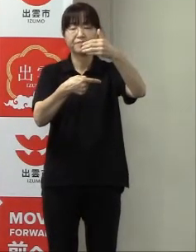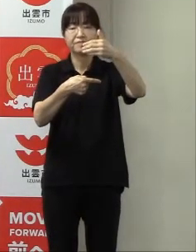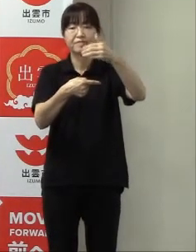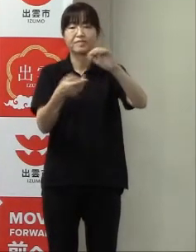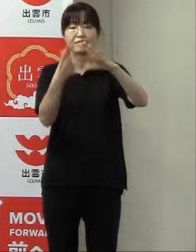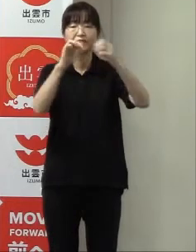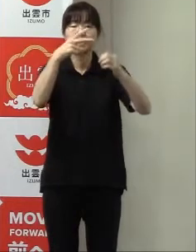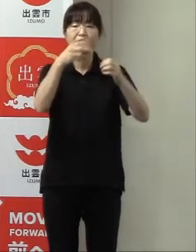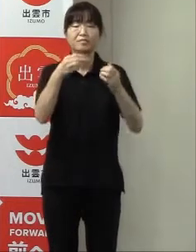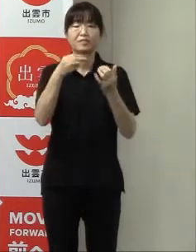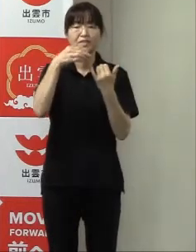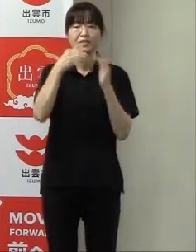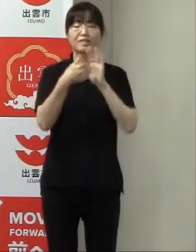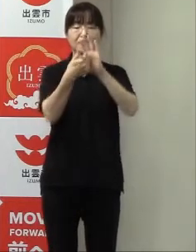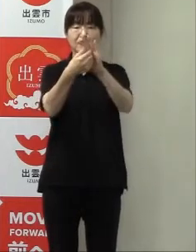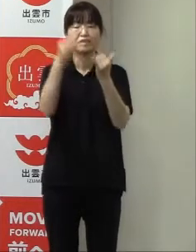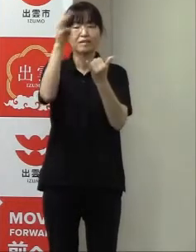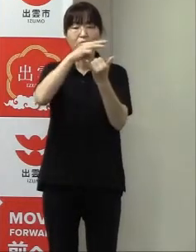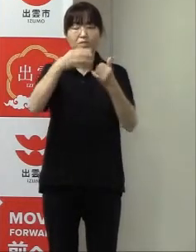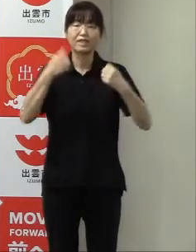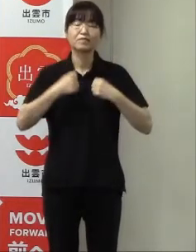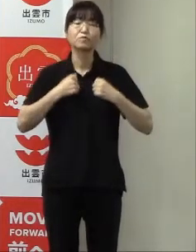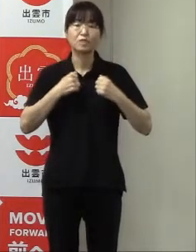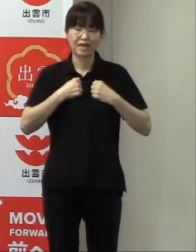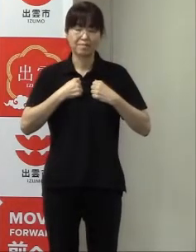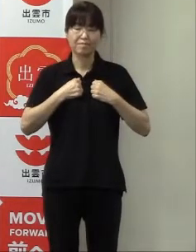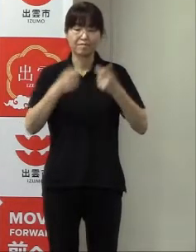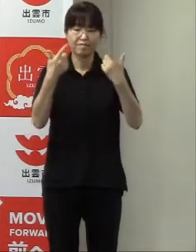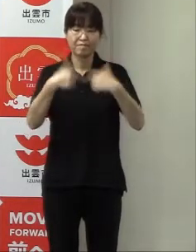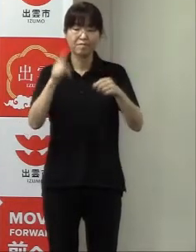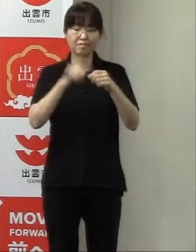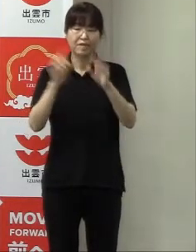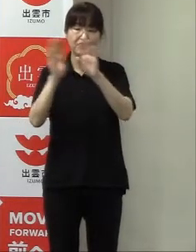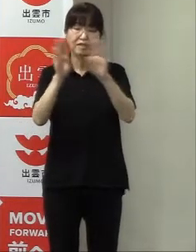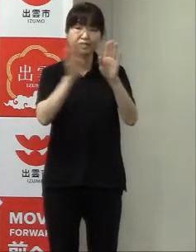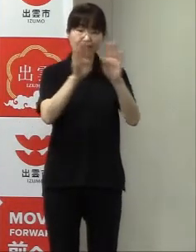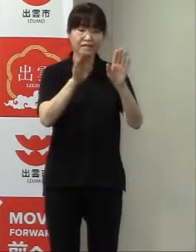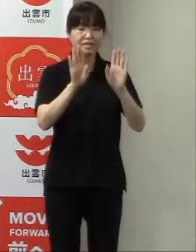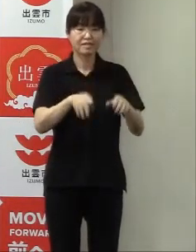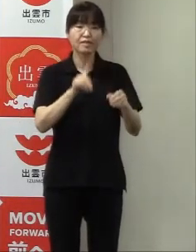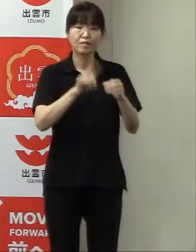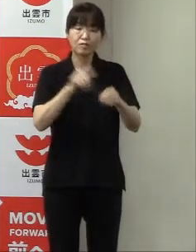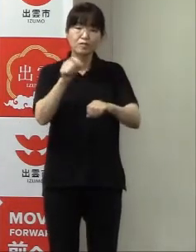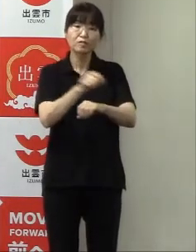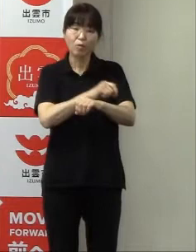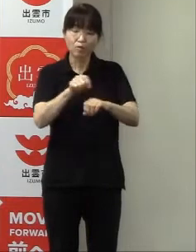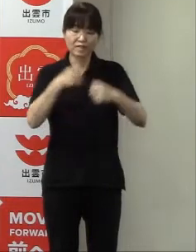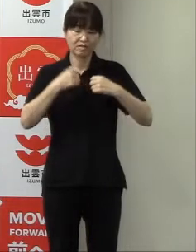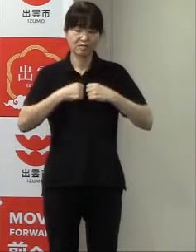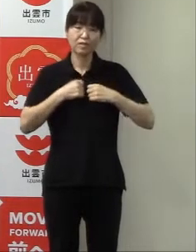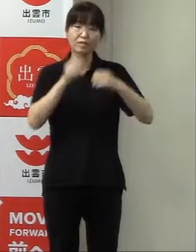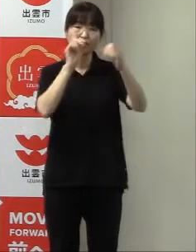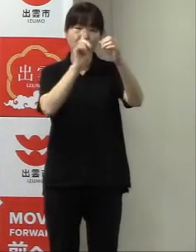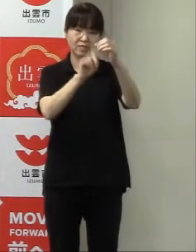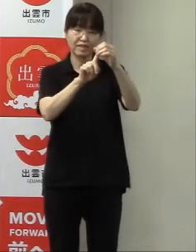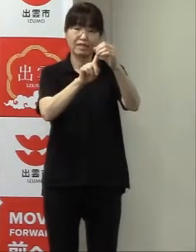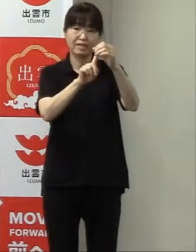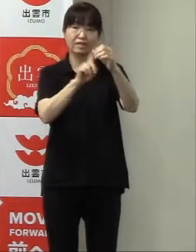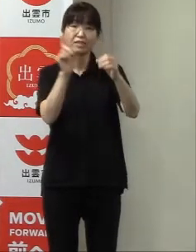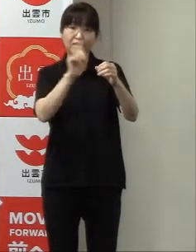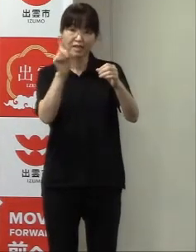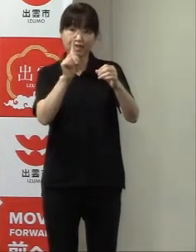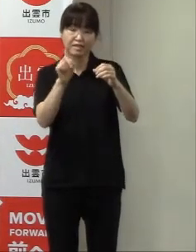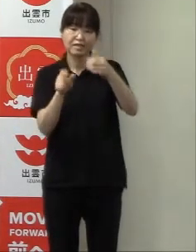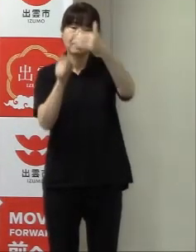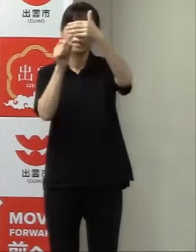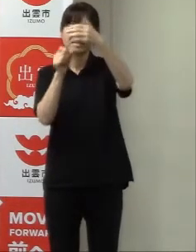出雲市防災訓練、例年防災訓練等々行っておりますが、今年は特にですね、訓練の目的を4月の